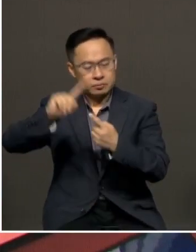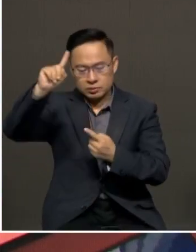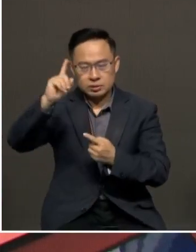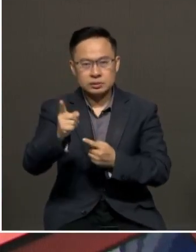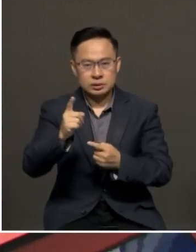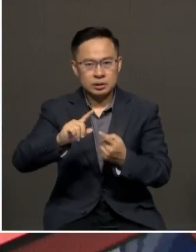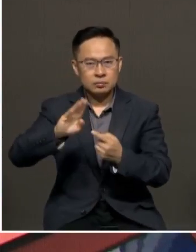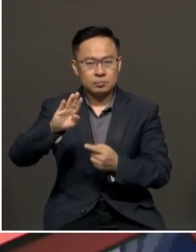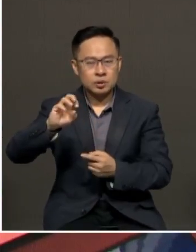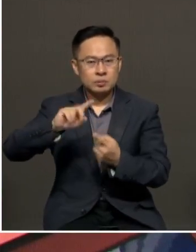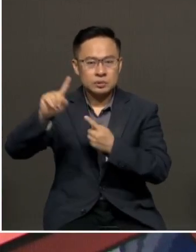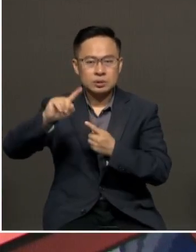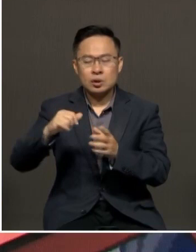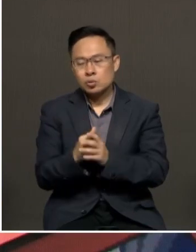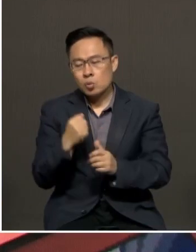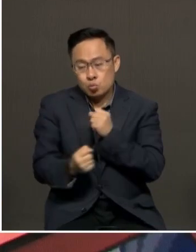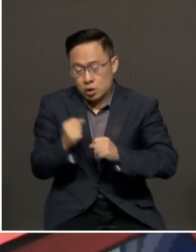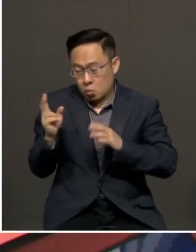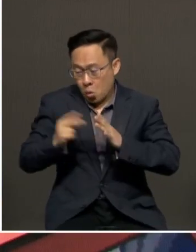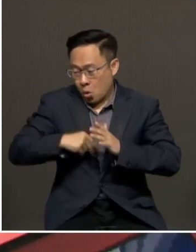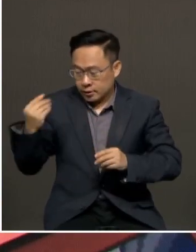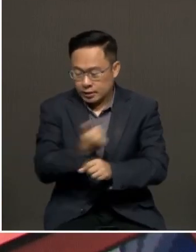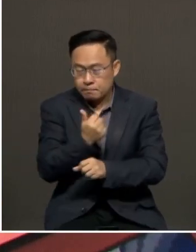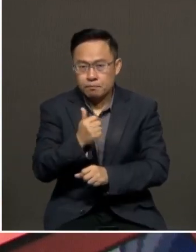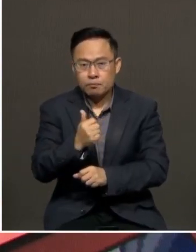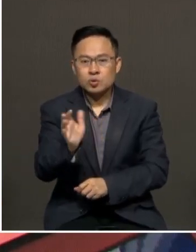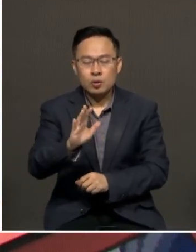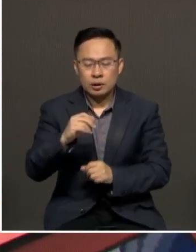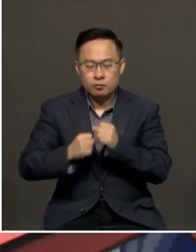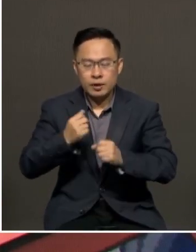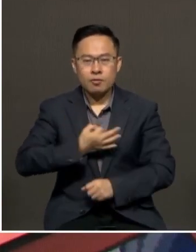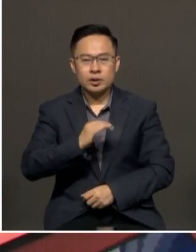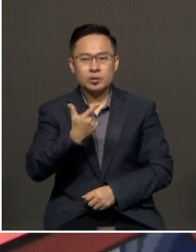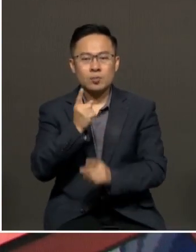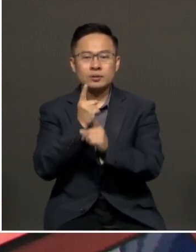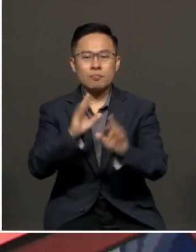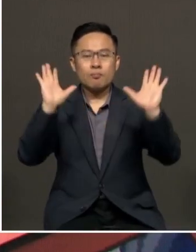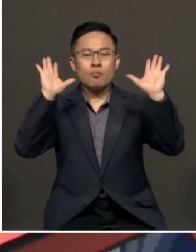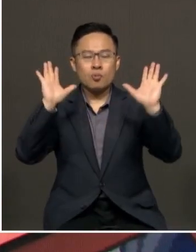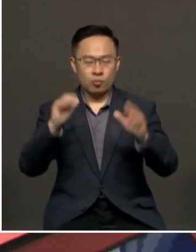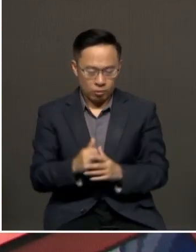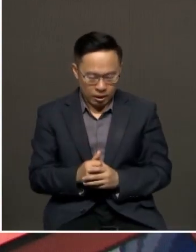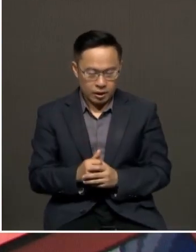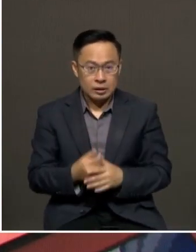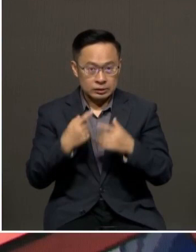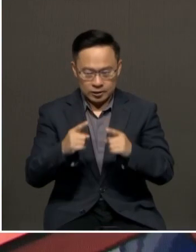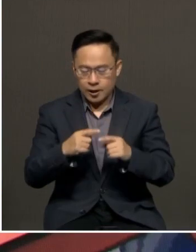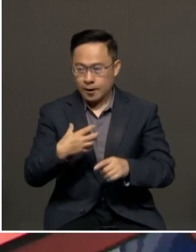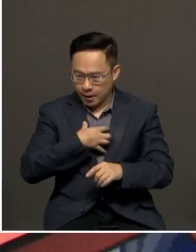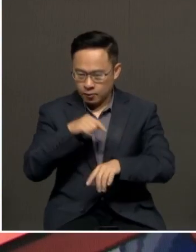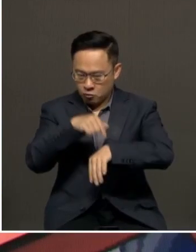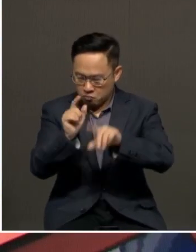างทีอาจจะไม่ต้องใส่เต็มแม็กมันทุกรายการก็ได้ขอให้ได้ผลการแข่งขันที่ต้องการแล้วทัวร์นาเมนต์ไหนที่มันต้องจัด